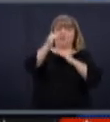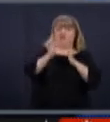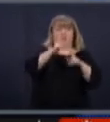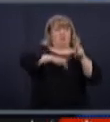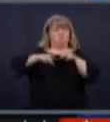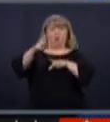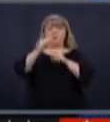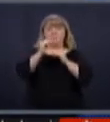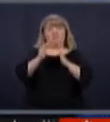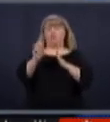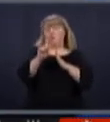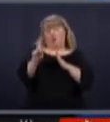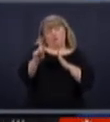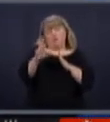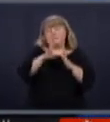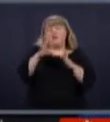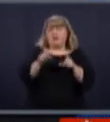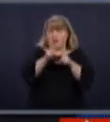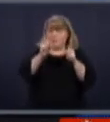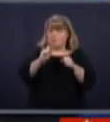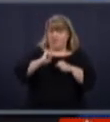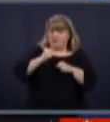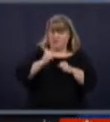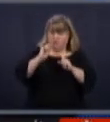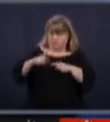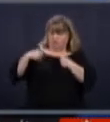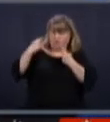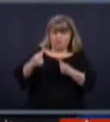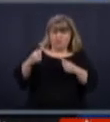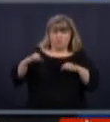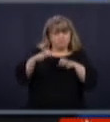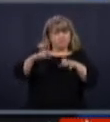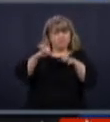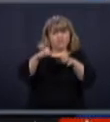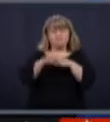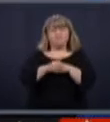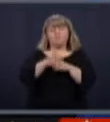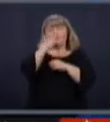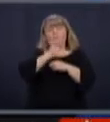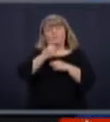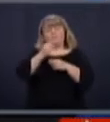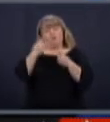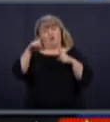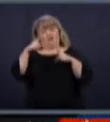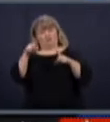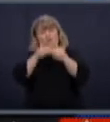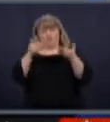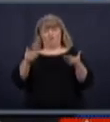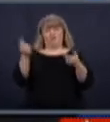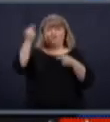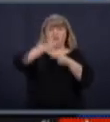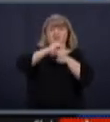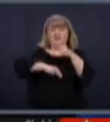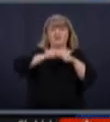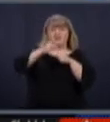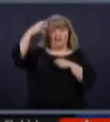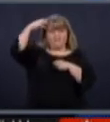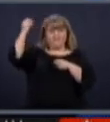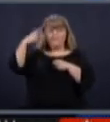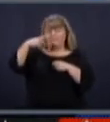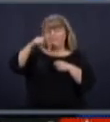qu'on peut être fier de ce qu'on a fait à travers les années. Puis c'est une bonne occasion, la Journée nationale des Patriotes, de se dire qu'on est capable de